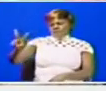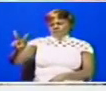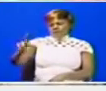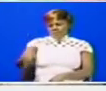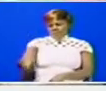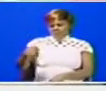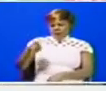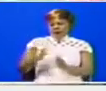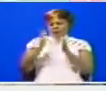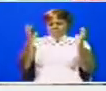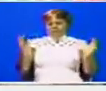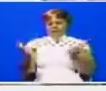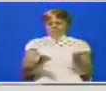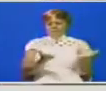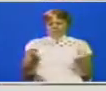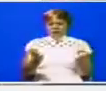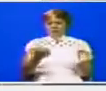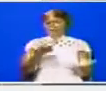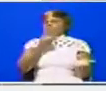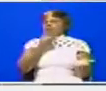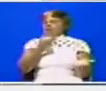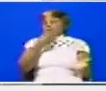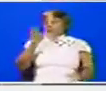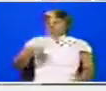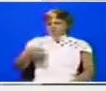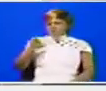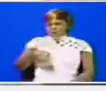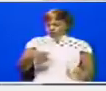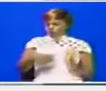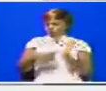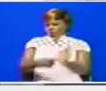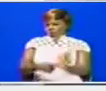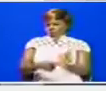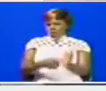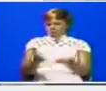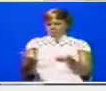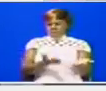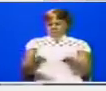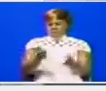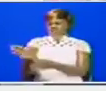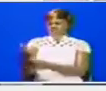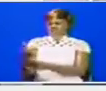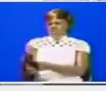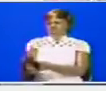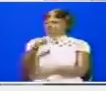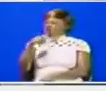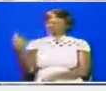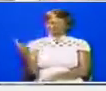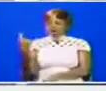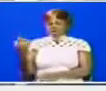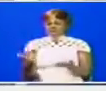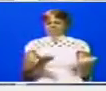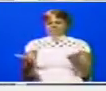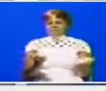ndicho kitega uchumi kikuu katika maeneo ya Nyanza, wanawake hao wamedhihirisha kwamba ununuzi na uuzaji wa samaki sio tegemeo la